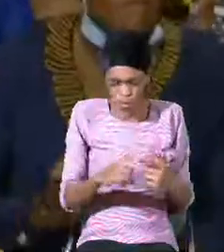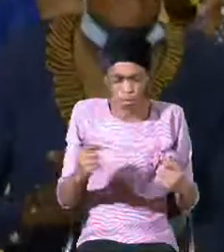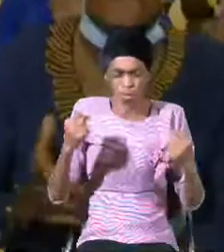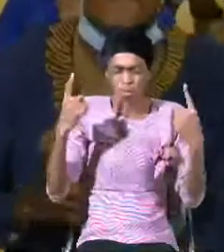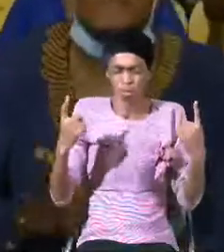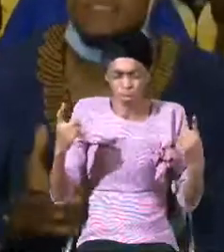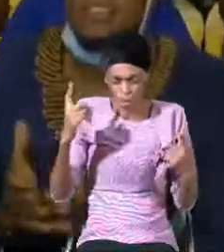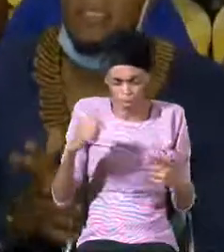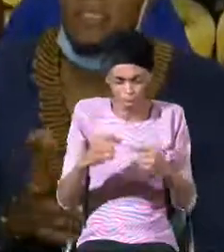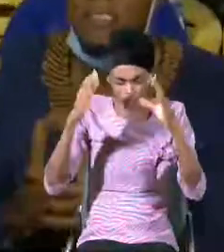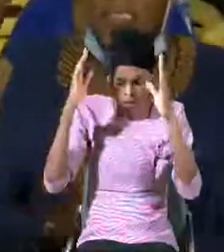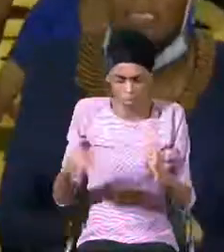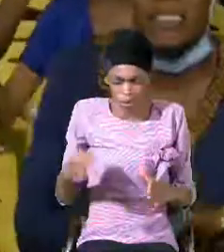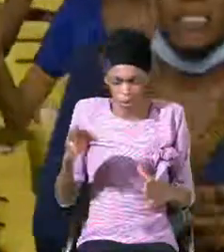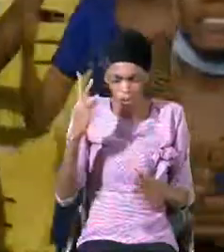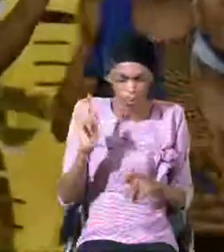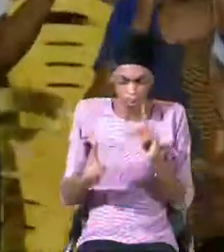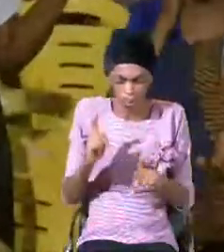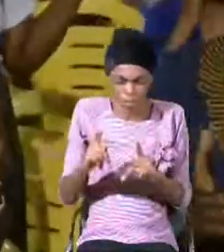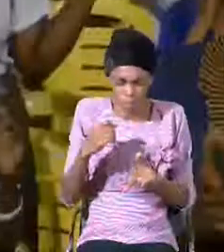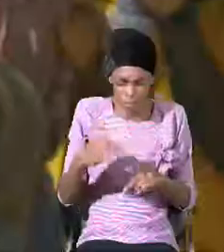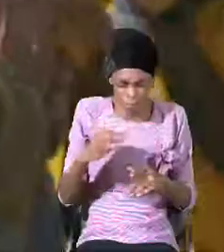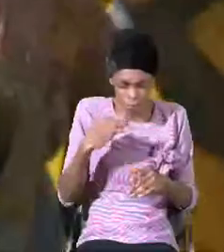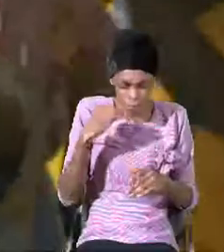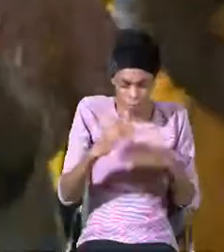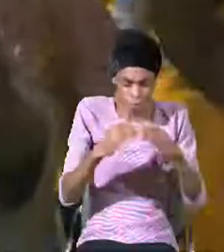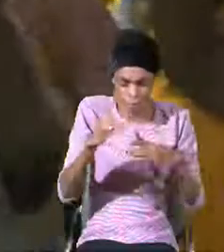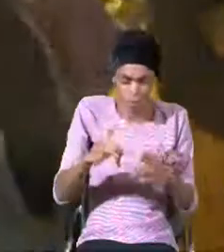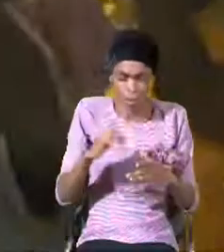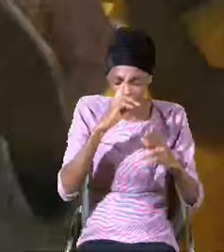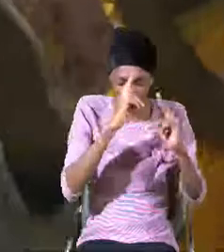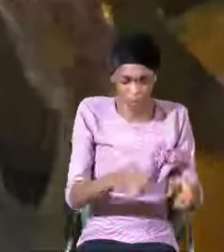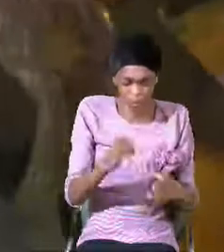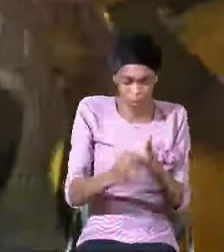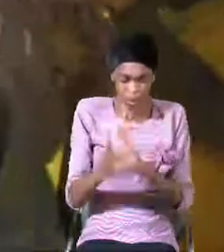Pour surprendre les ennemis du peuple du progrès, honneur.